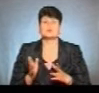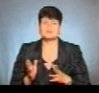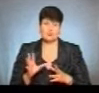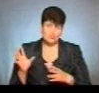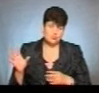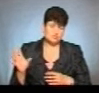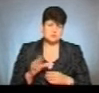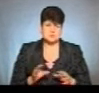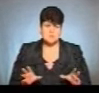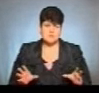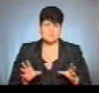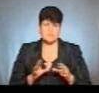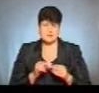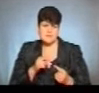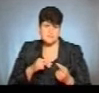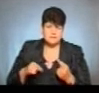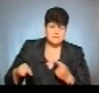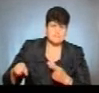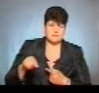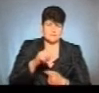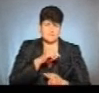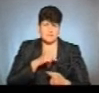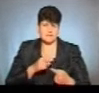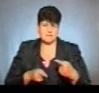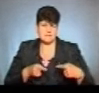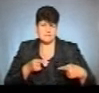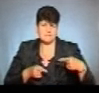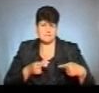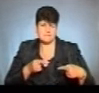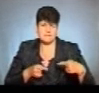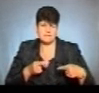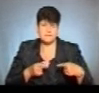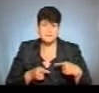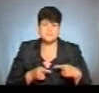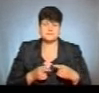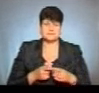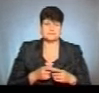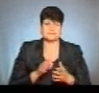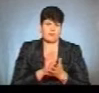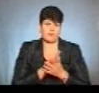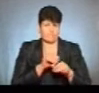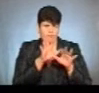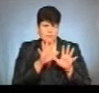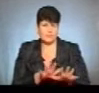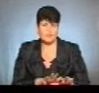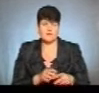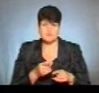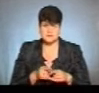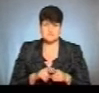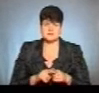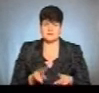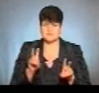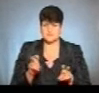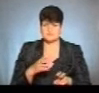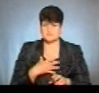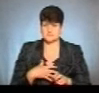усі об'єднуються довкола критики, тому що, скажімо, це така благодатна тема